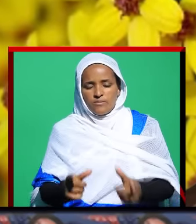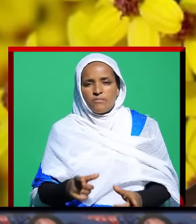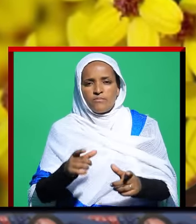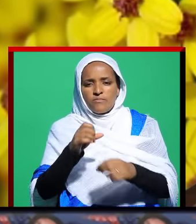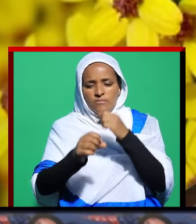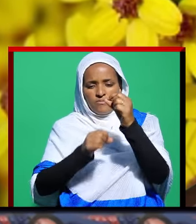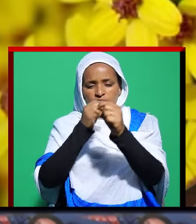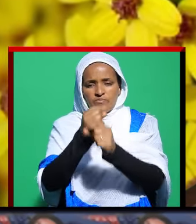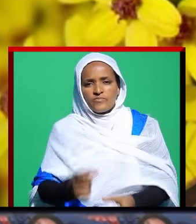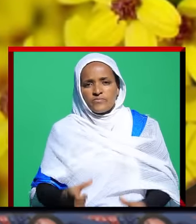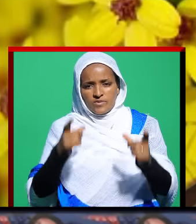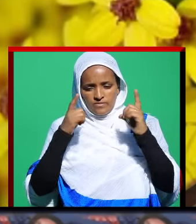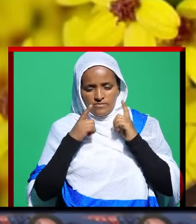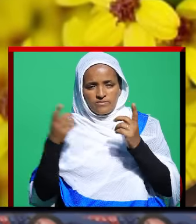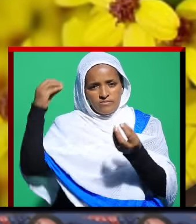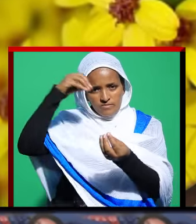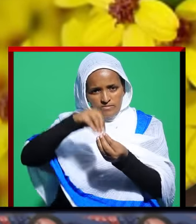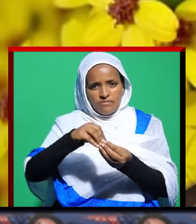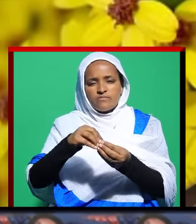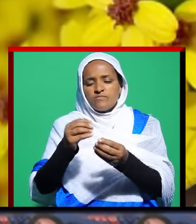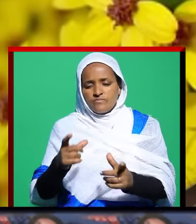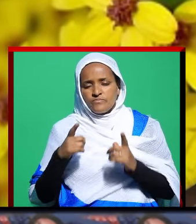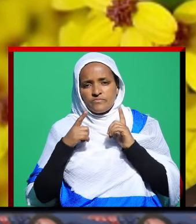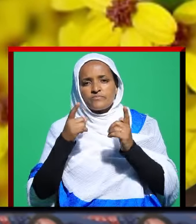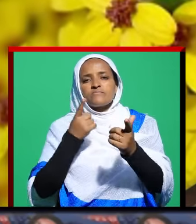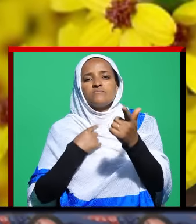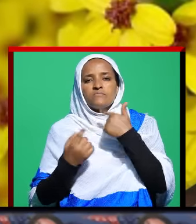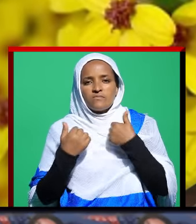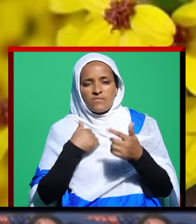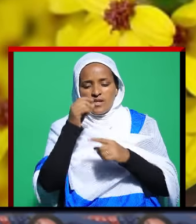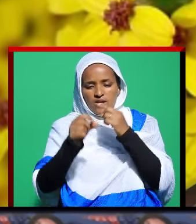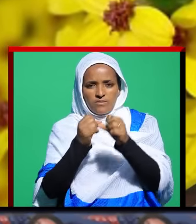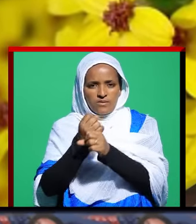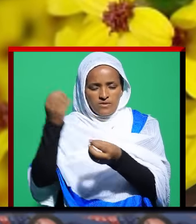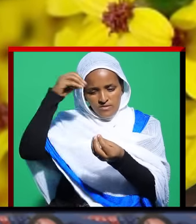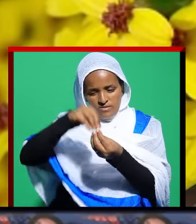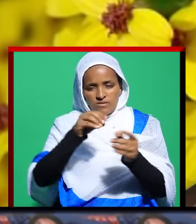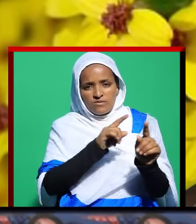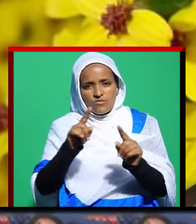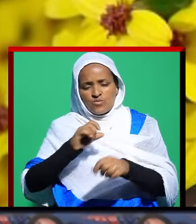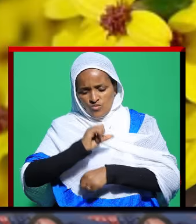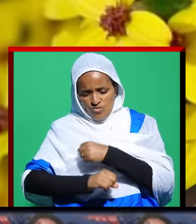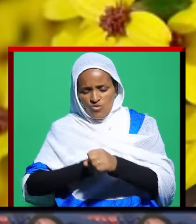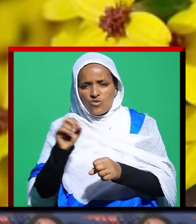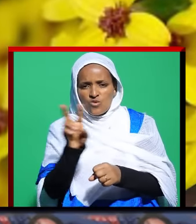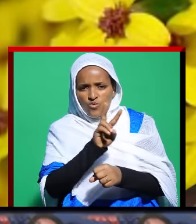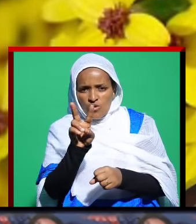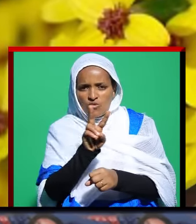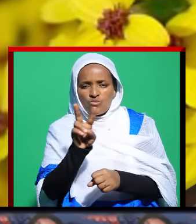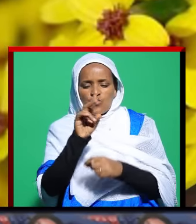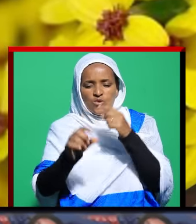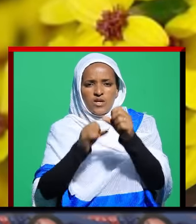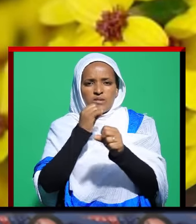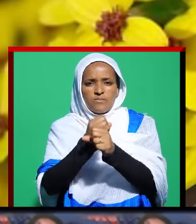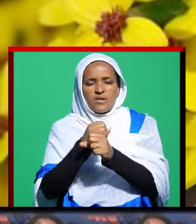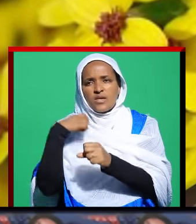እንዲኖረን በእድሜ ላይ እድሜ እንዲጨመርልን እናፍቃለን፣ እድሜያችን እየገፋ መሄዱ ደግሞ ያስጨንቀናል። ሁለቱ